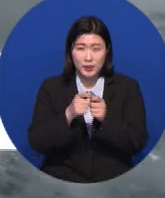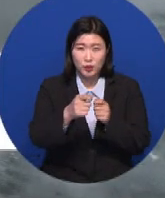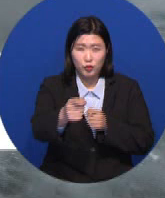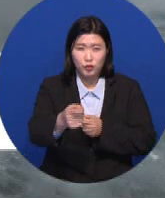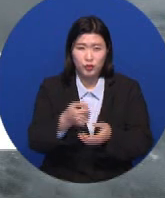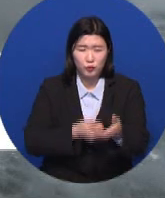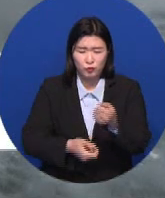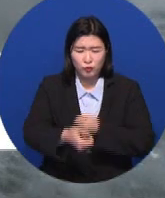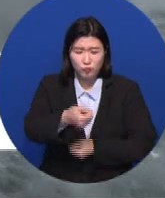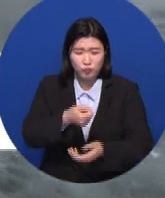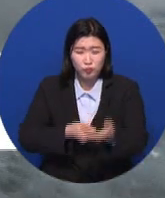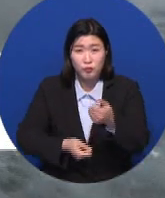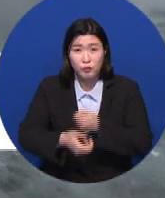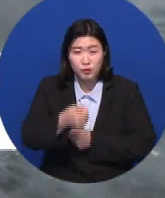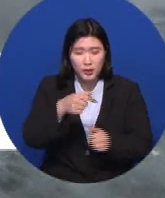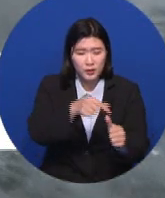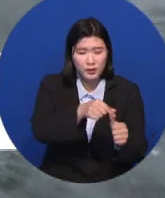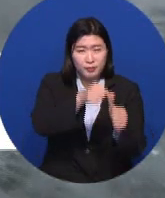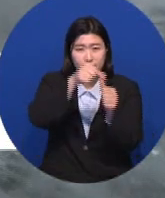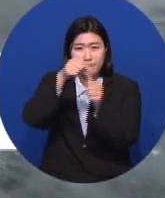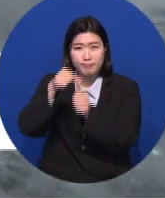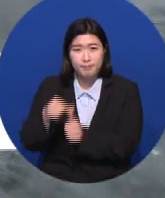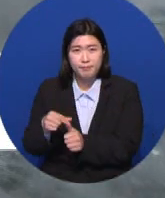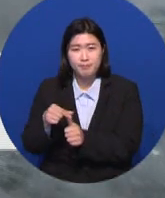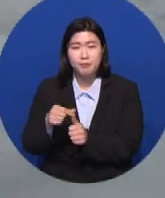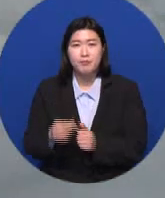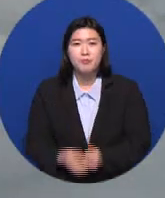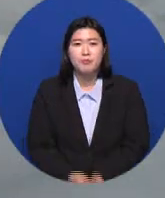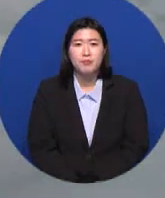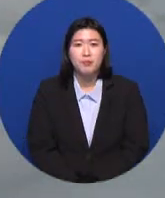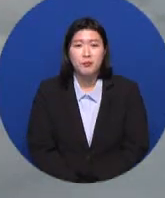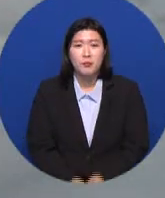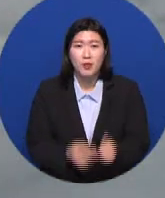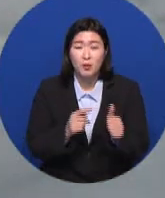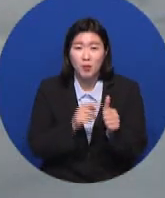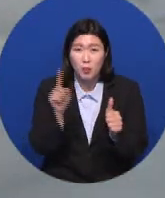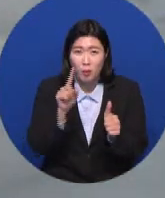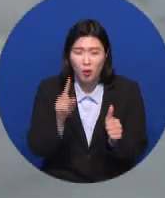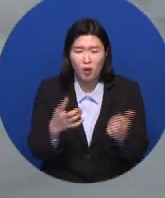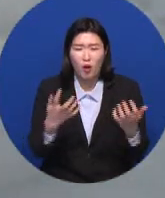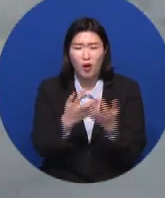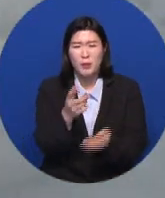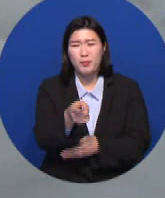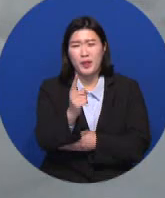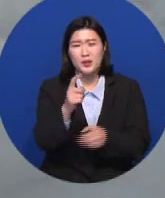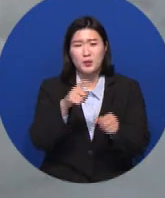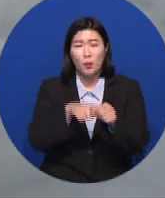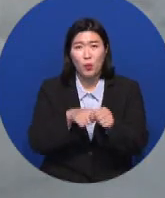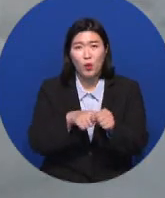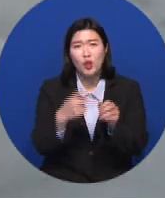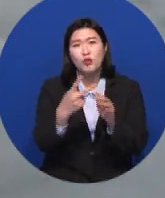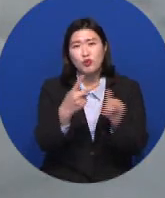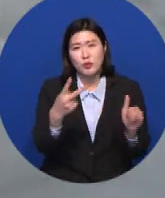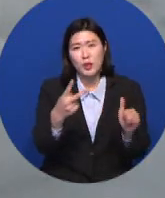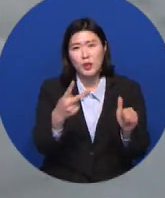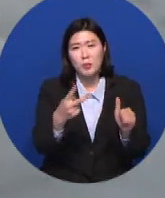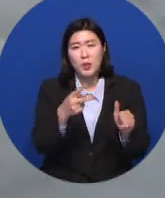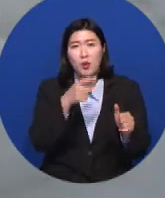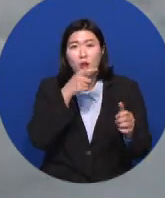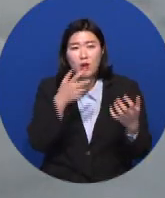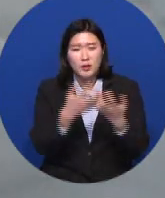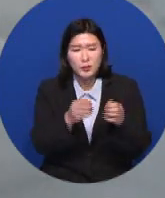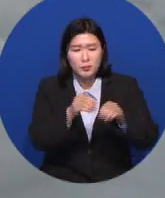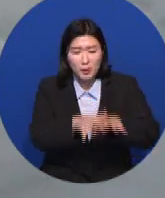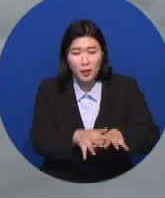긴 줄을 늘어뜨려 물에 빠진 사람을 구조할 이다 얼음 낚시를 하던 50대와 60대 남성 두 명이 갑자기